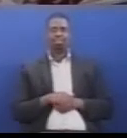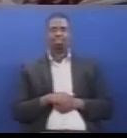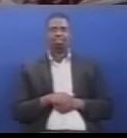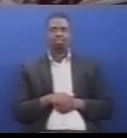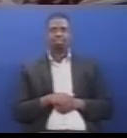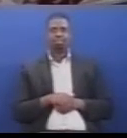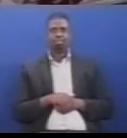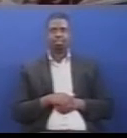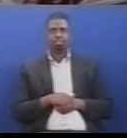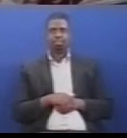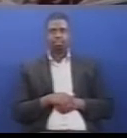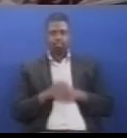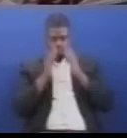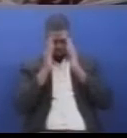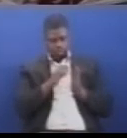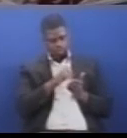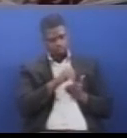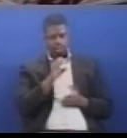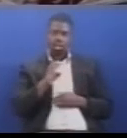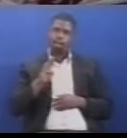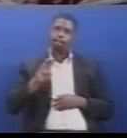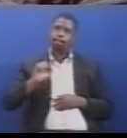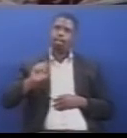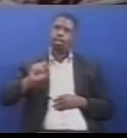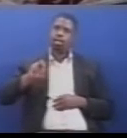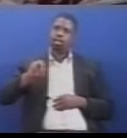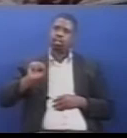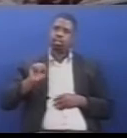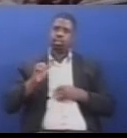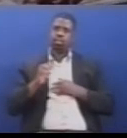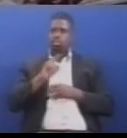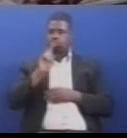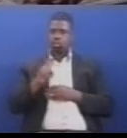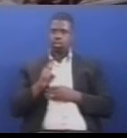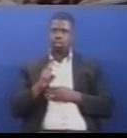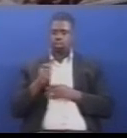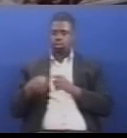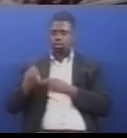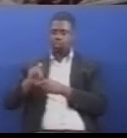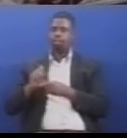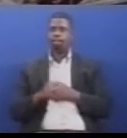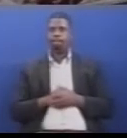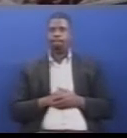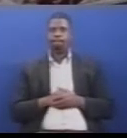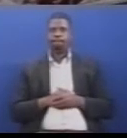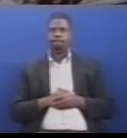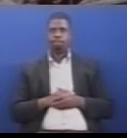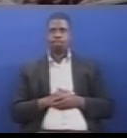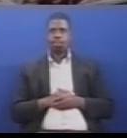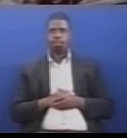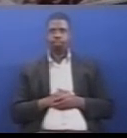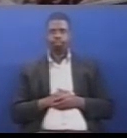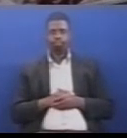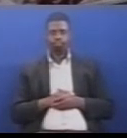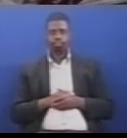Mheshimiwa Faida Bakari, swali la nyongeza. Asante sana mheshimiwa naibu spika kwa kunipatia nafasi ya kuuliza swali la nyongeza. Pamoja